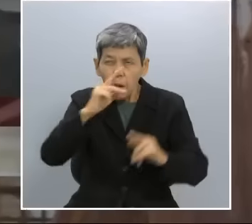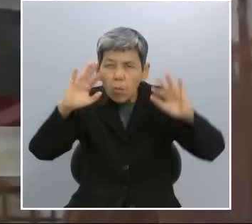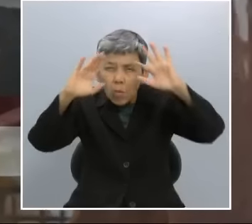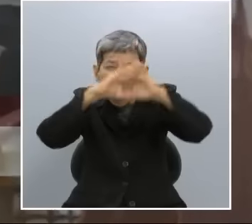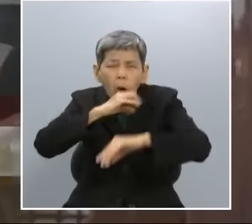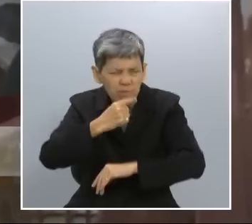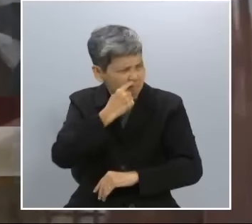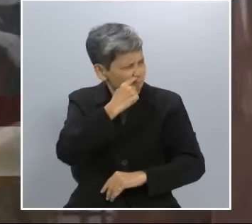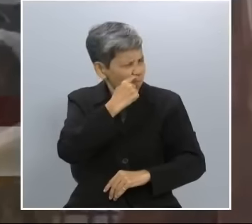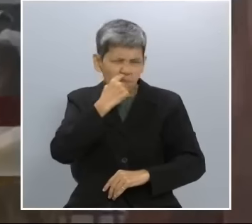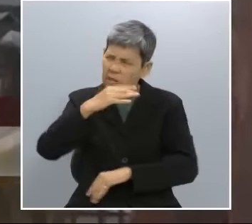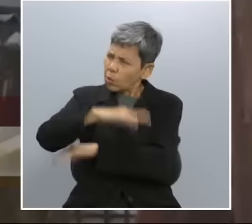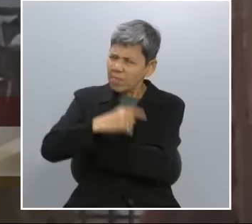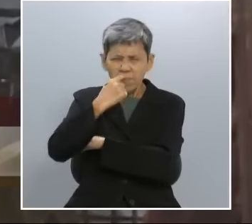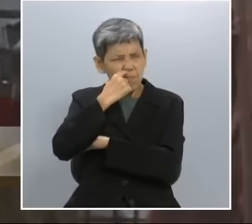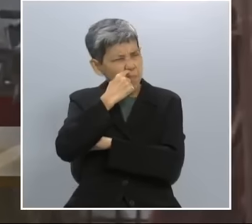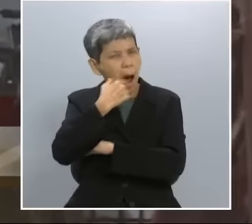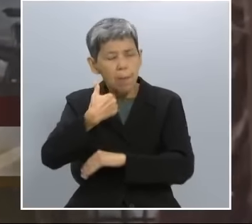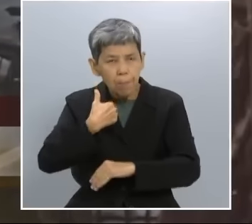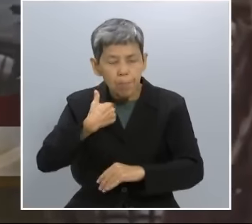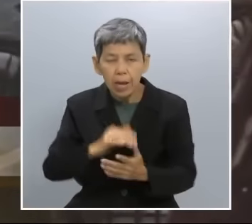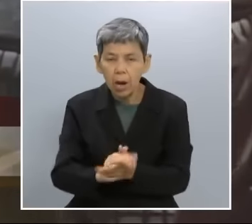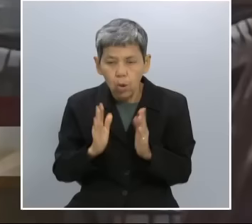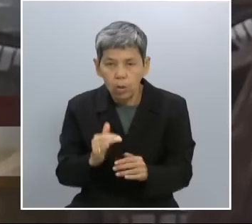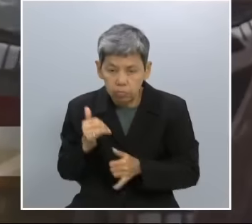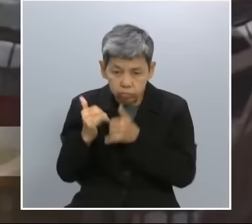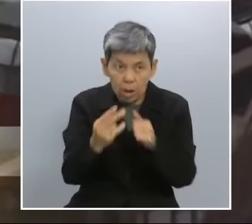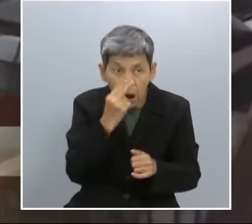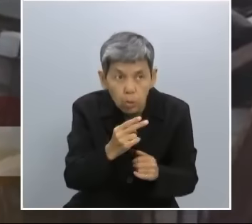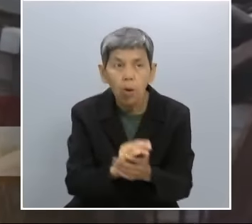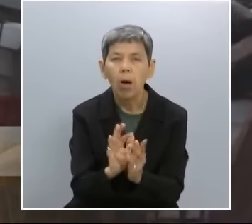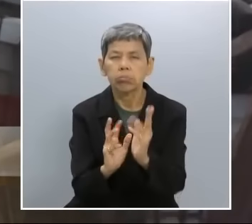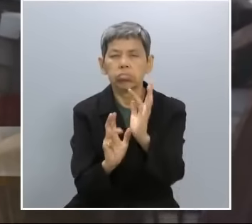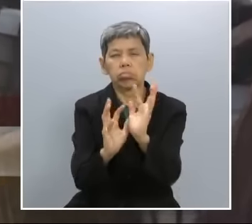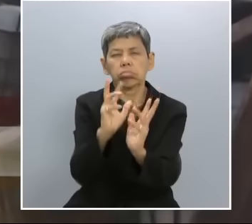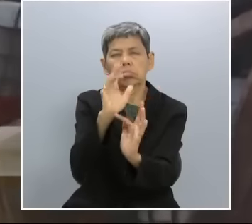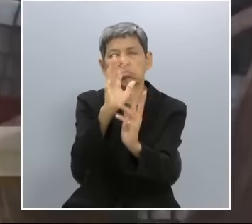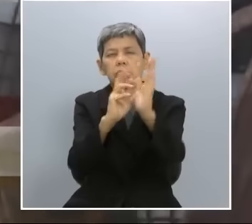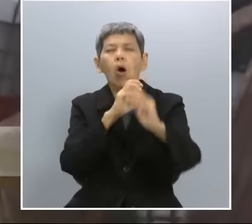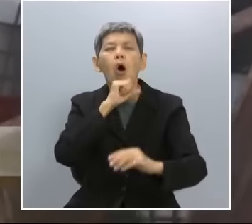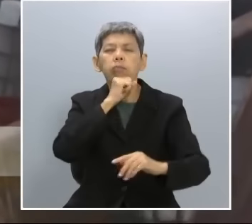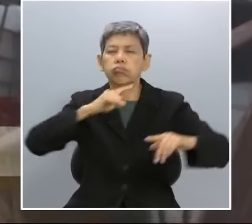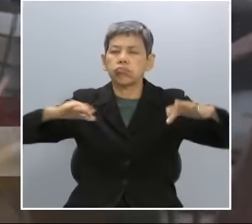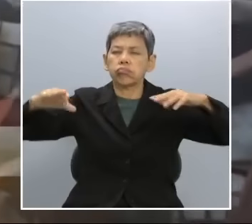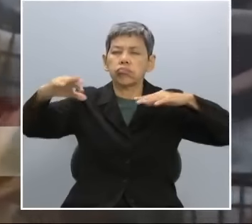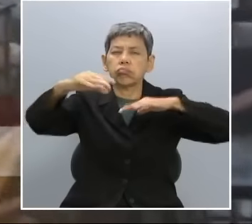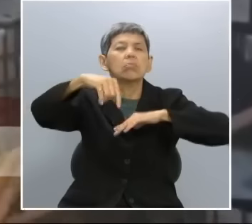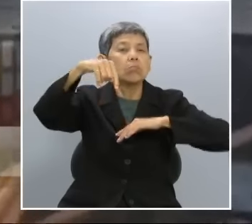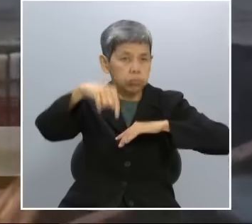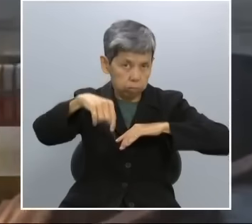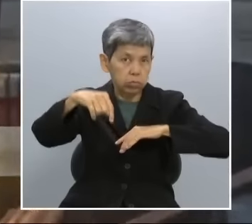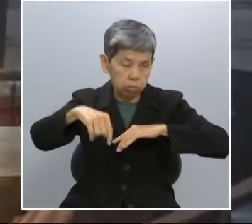นี่ยได้กลิ่นตั้งแต่เมื่อเย็นวานแล้ว ค่ะ แล้วกว่าเจ้าหน้าที่มาถึงก็พบค่ำตอนนี้จุดเกิดเหตุอย่างที่บอก